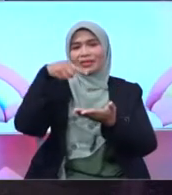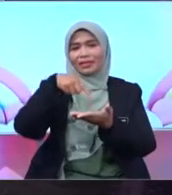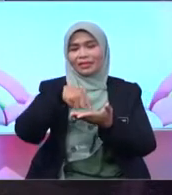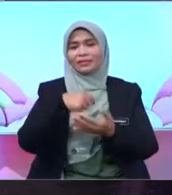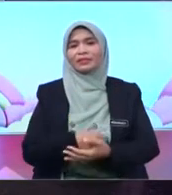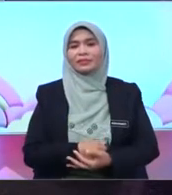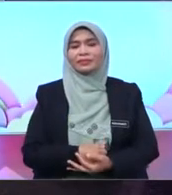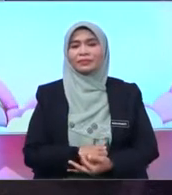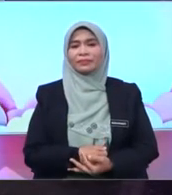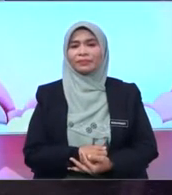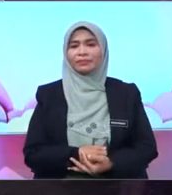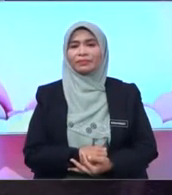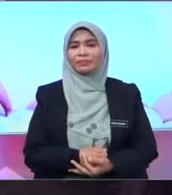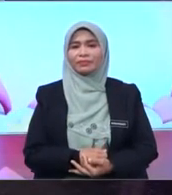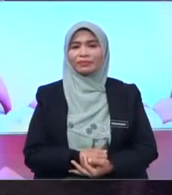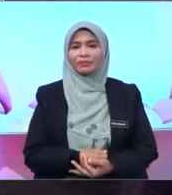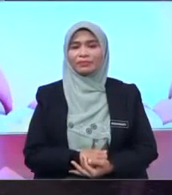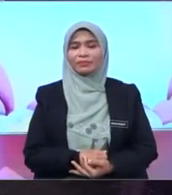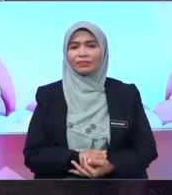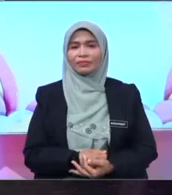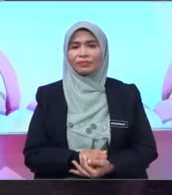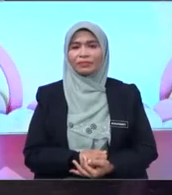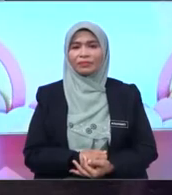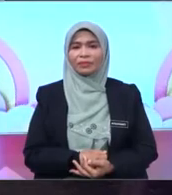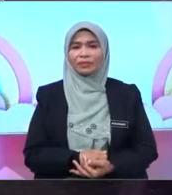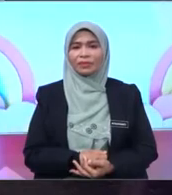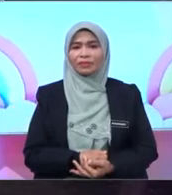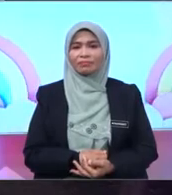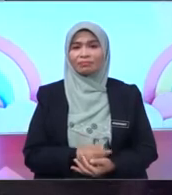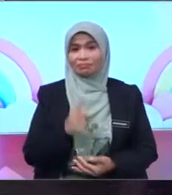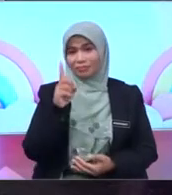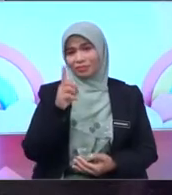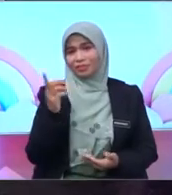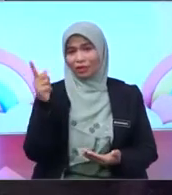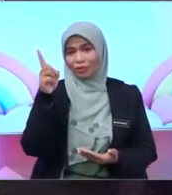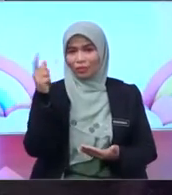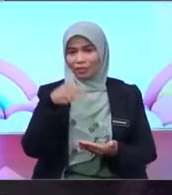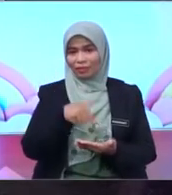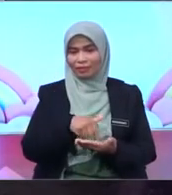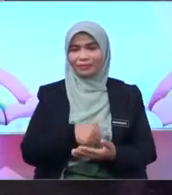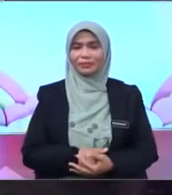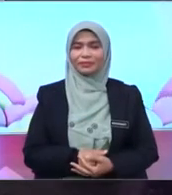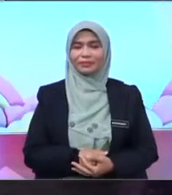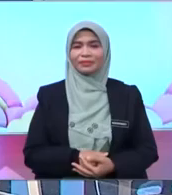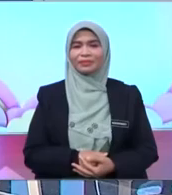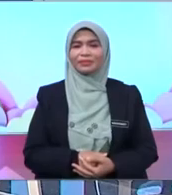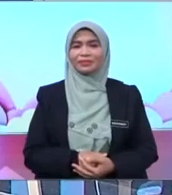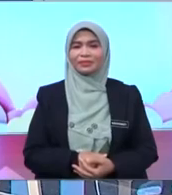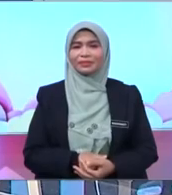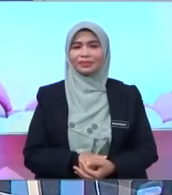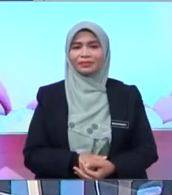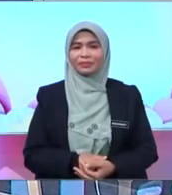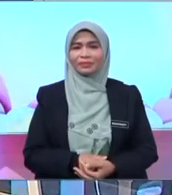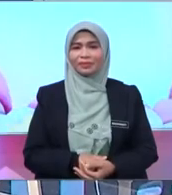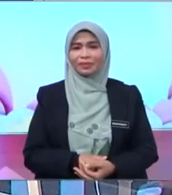sama-sama Kayla oke itu main lagi sekali Nah kita coba banding Baduy level baling baling baling baling